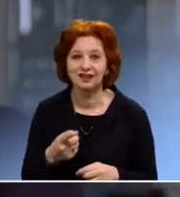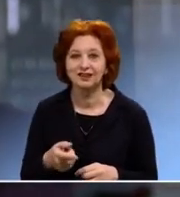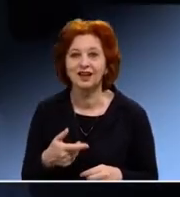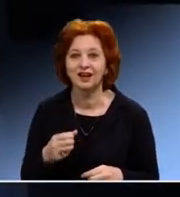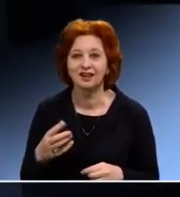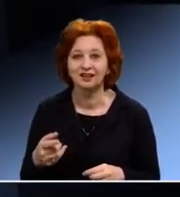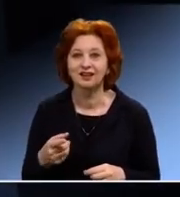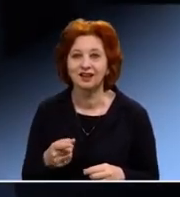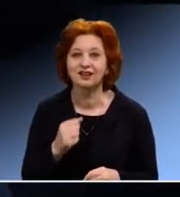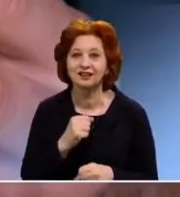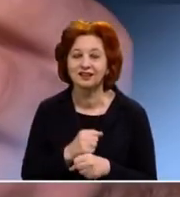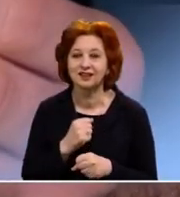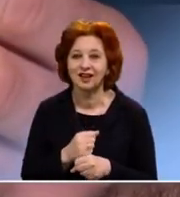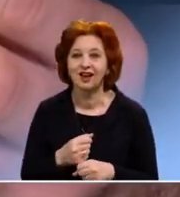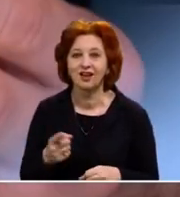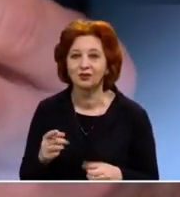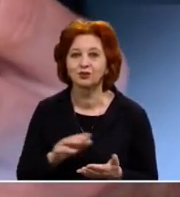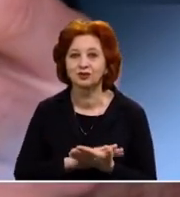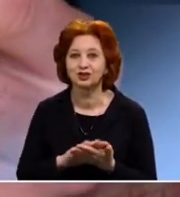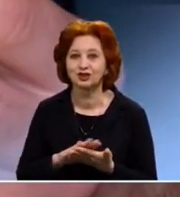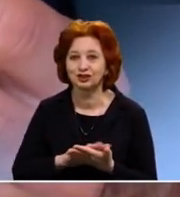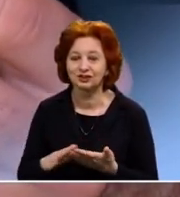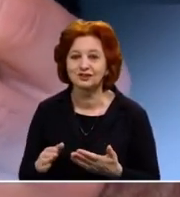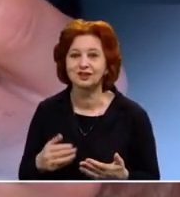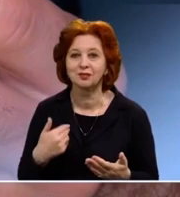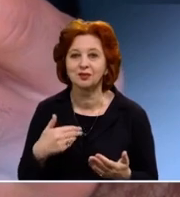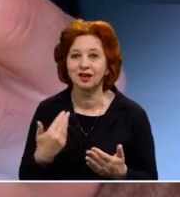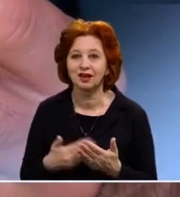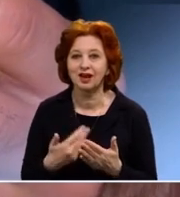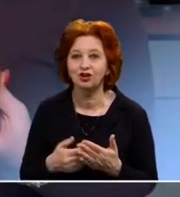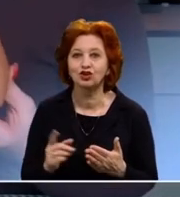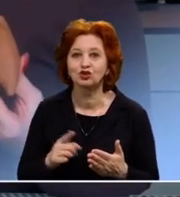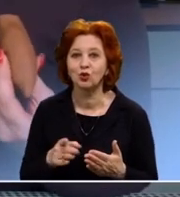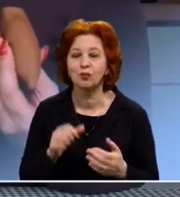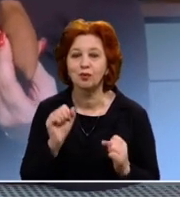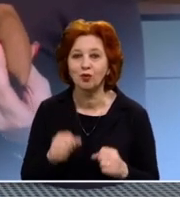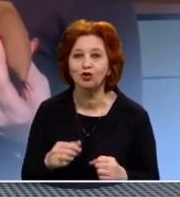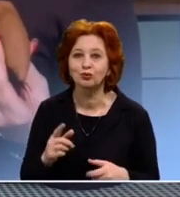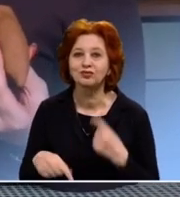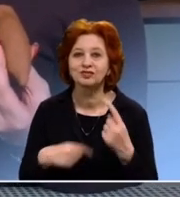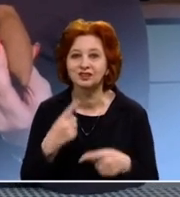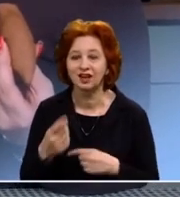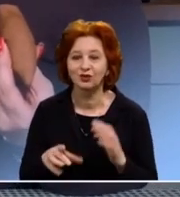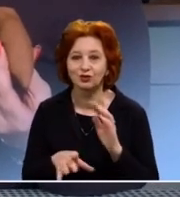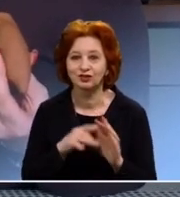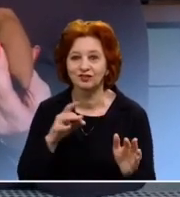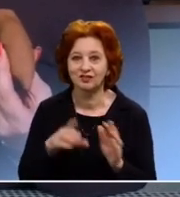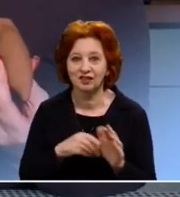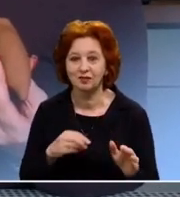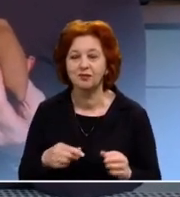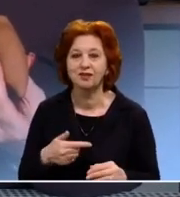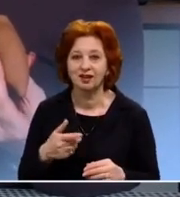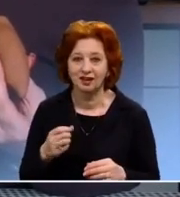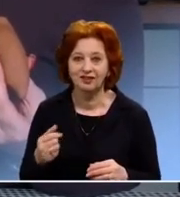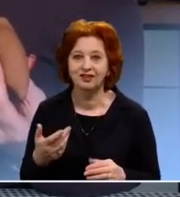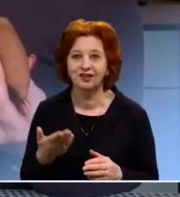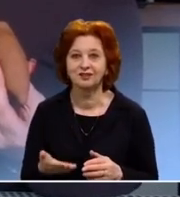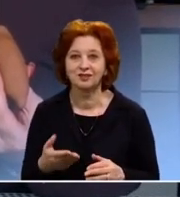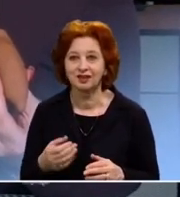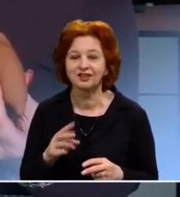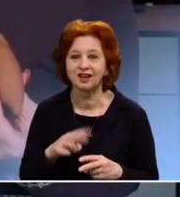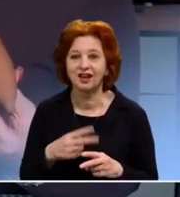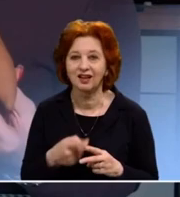этой глины. Если вот я вдохновилась и решила еще, что я буду лепить свистульки дома, что мне нужно в первую очередь приобрести?